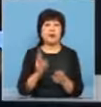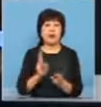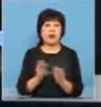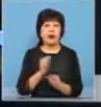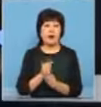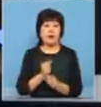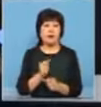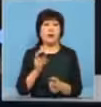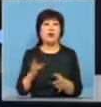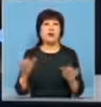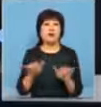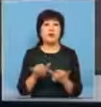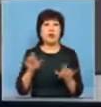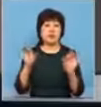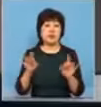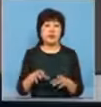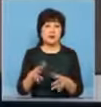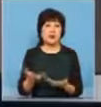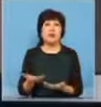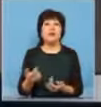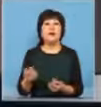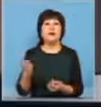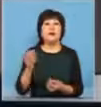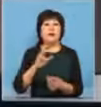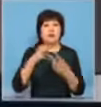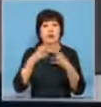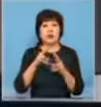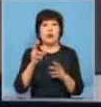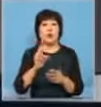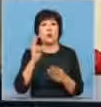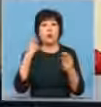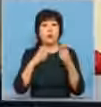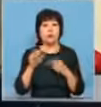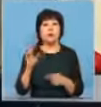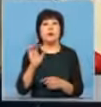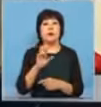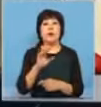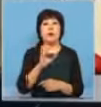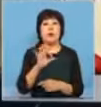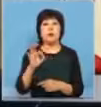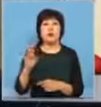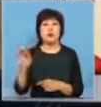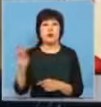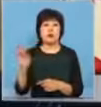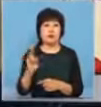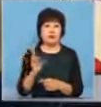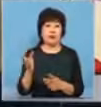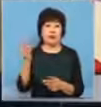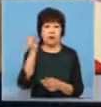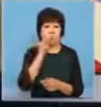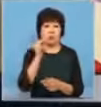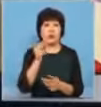этом мечтает учащийся третьего курса Актюбинского технического колледжа Бауржан Умирзаков. 19-летний молодой человек обучается по